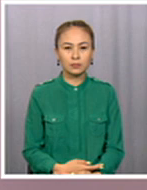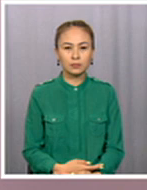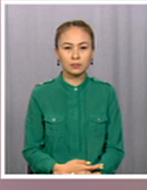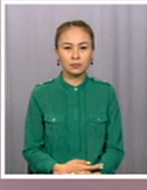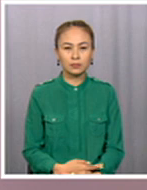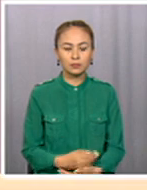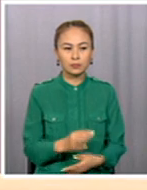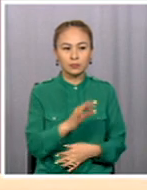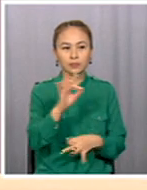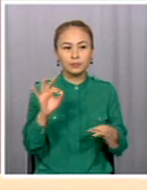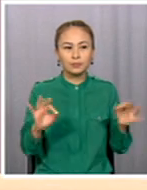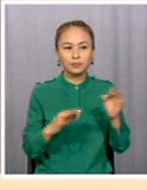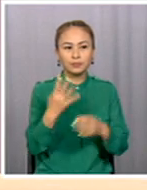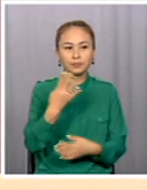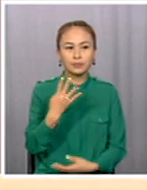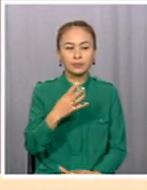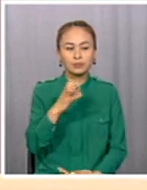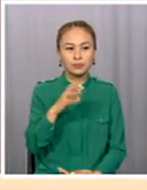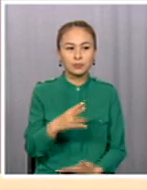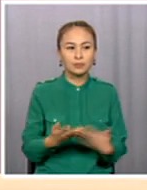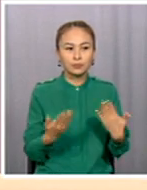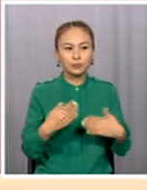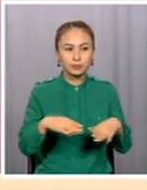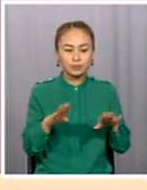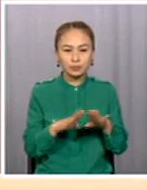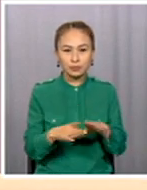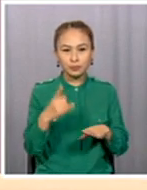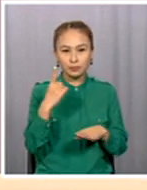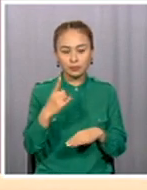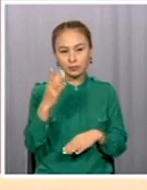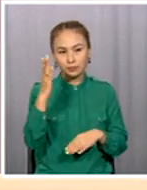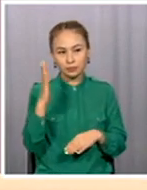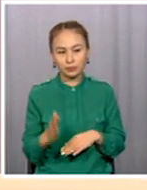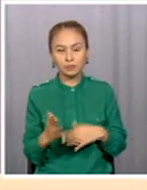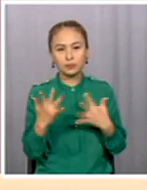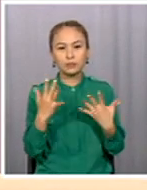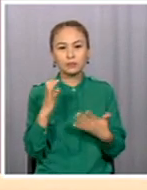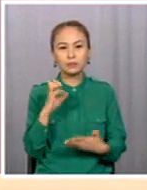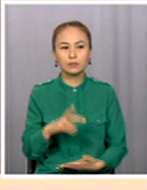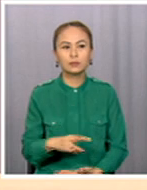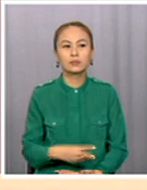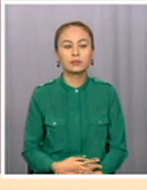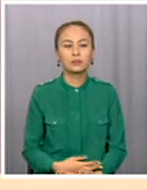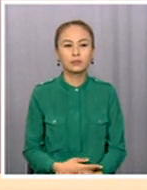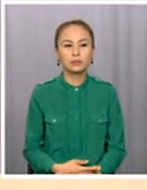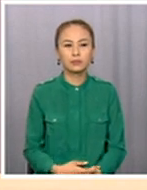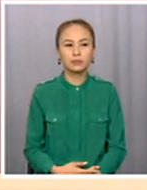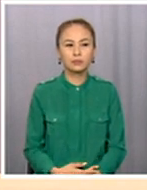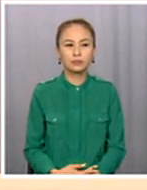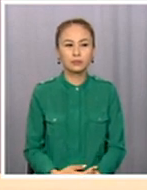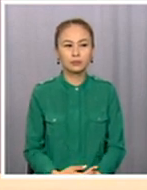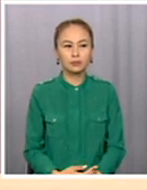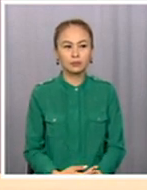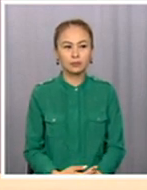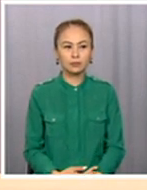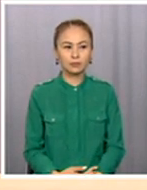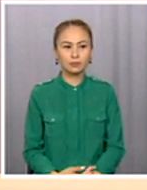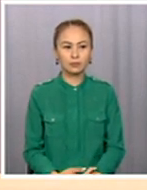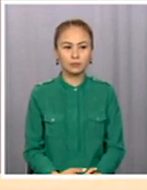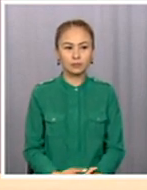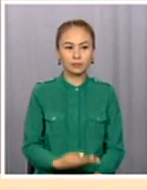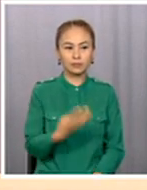40 сантиметр екен. Олай болса, бір қабырғасы қанша сантиметрге тең? Дұрыс айтасындар.